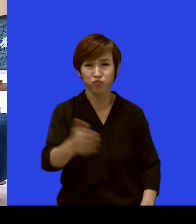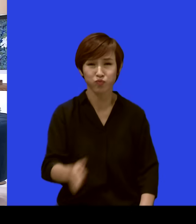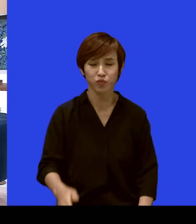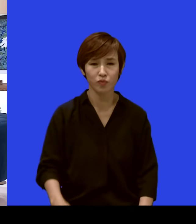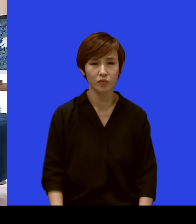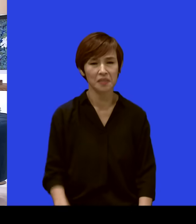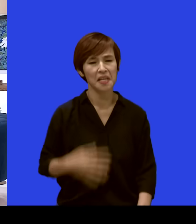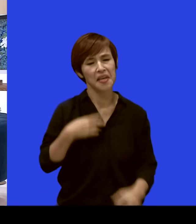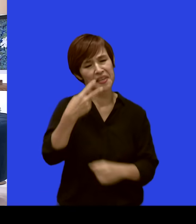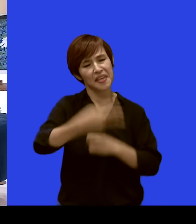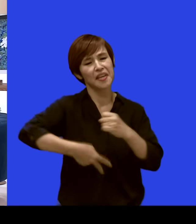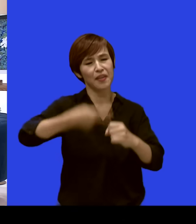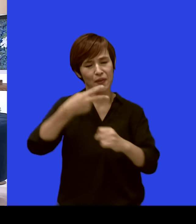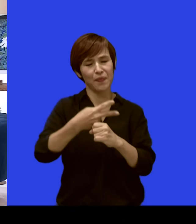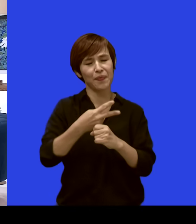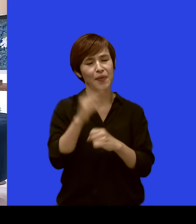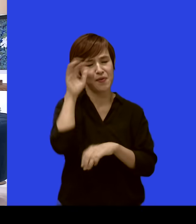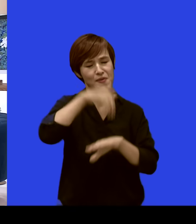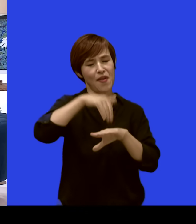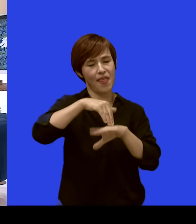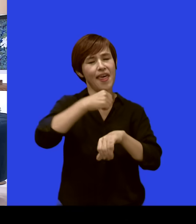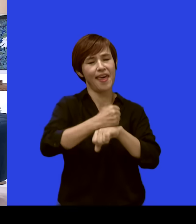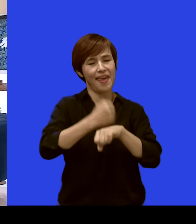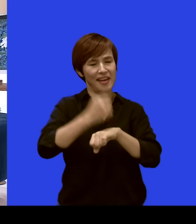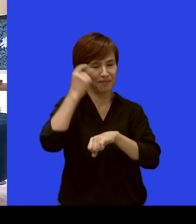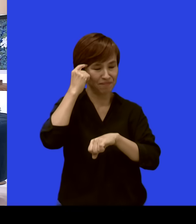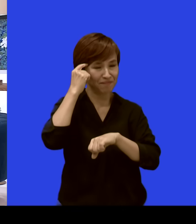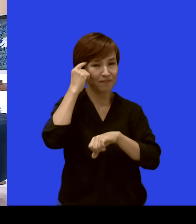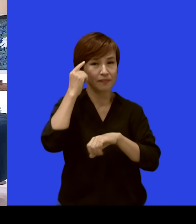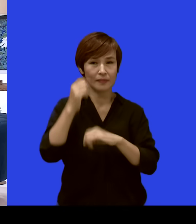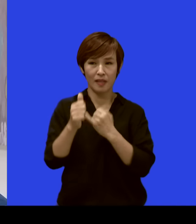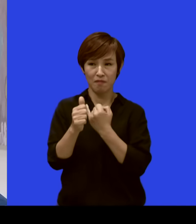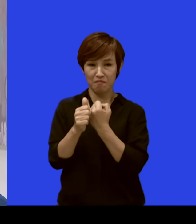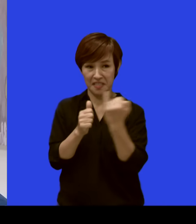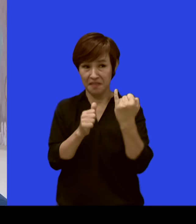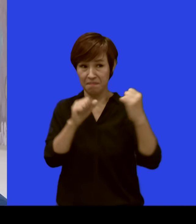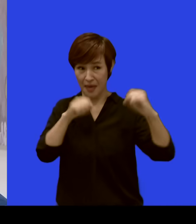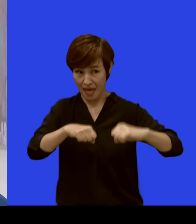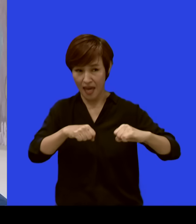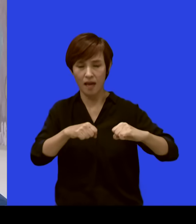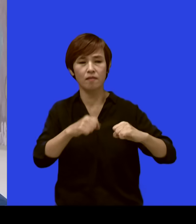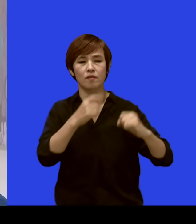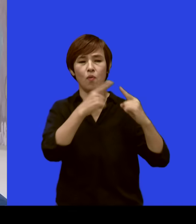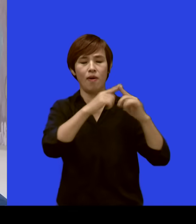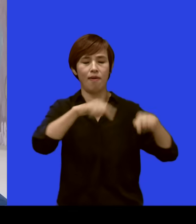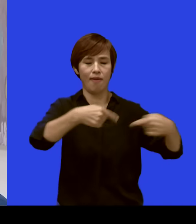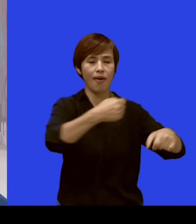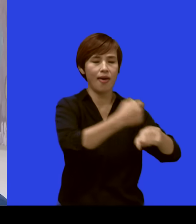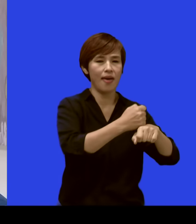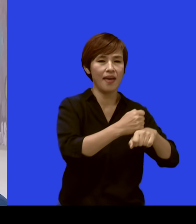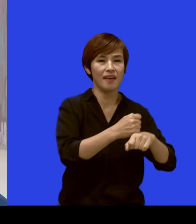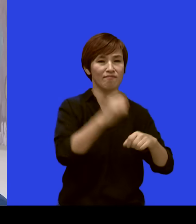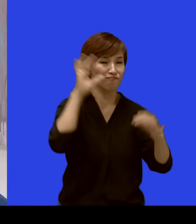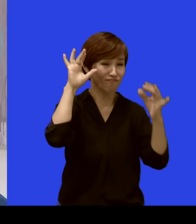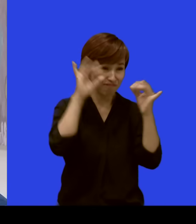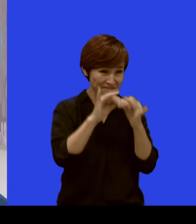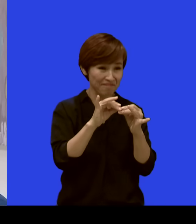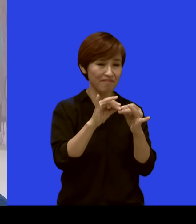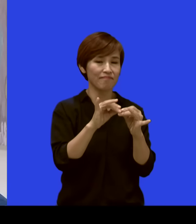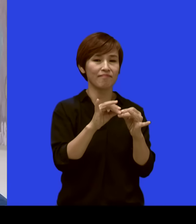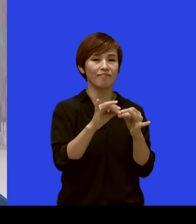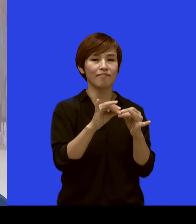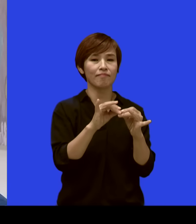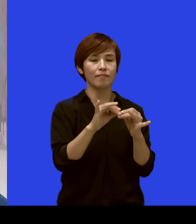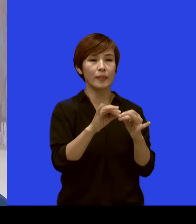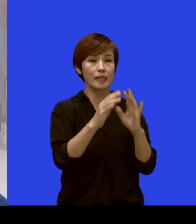그냥 한 2년 정도 영성훈련 해야지 뭐 이러고 이제 아내가 허락하면 하겠다. 근데 이제 그때 저희 아내도 동의가 돼서 아무도